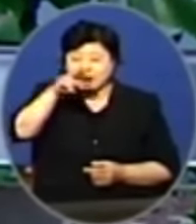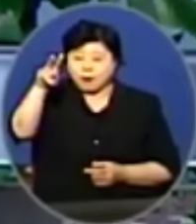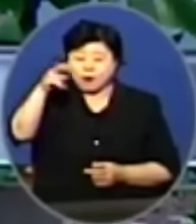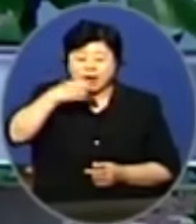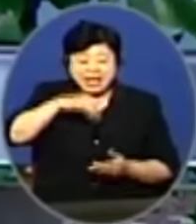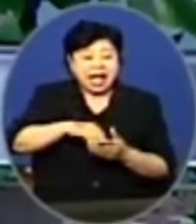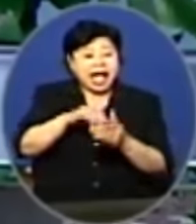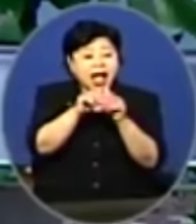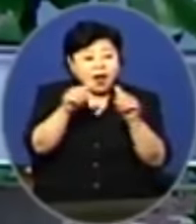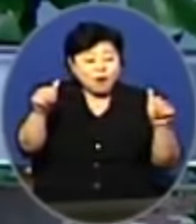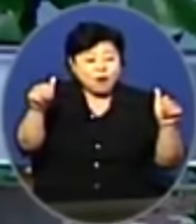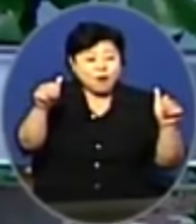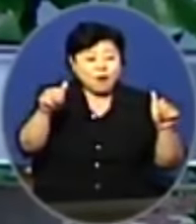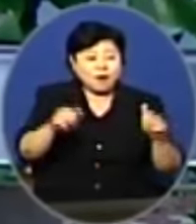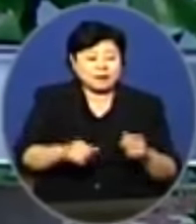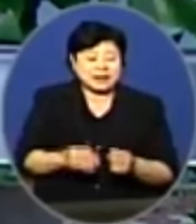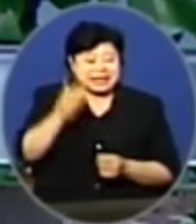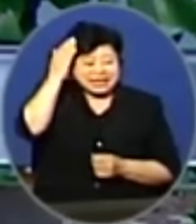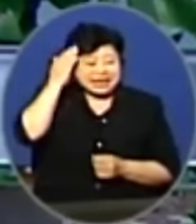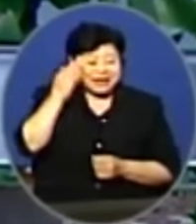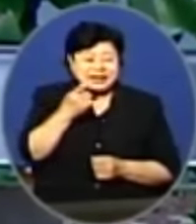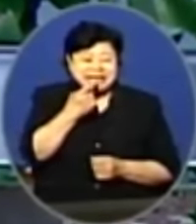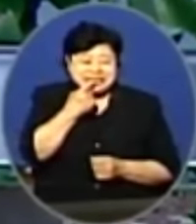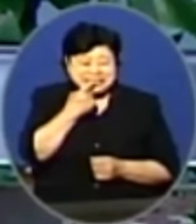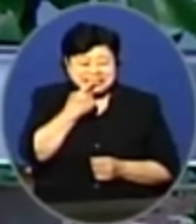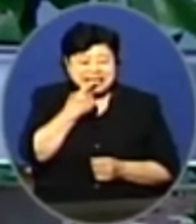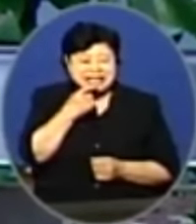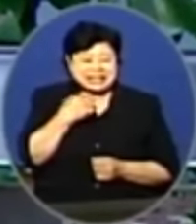야곱이 얼룩덜룩이 새끼